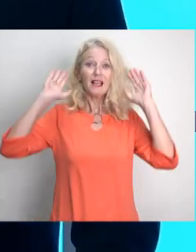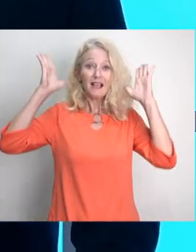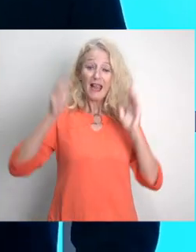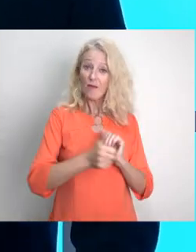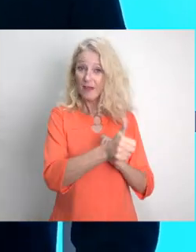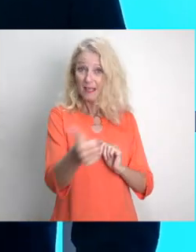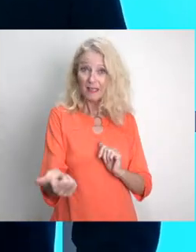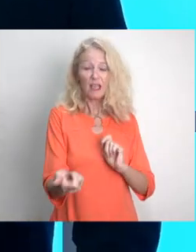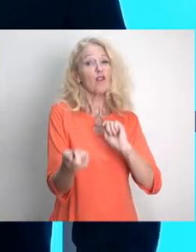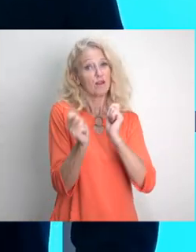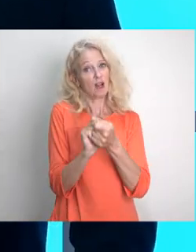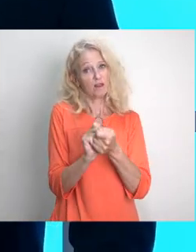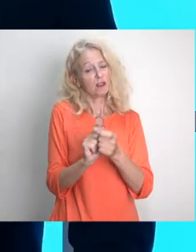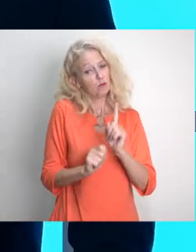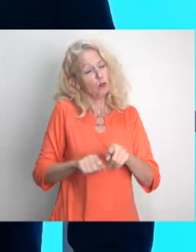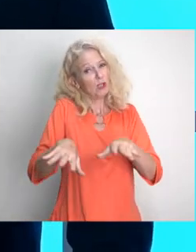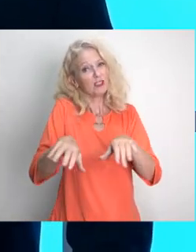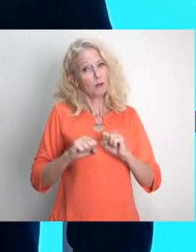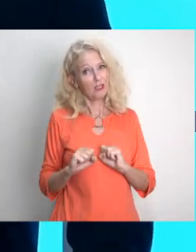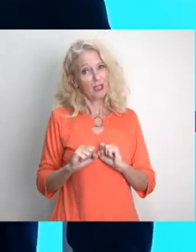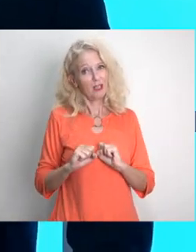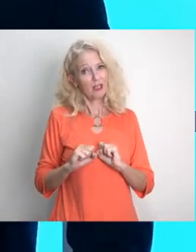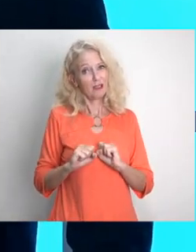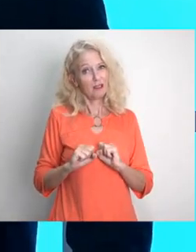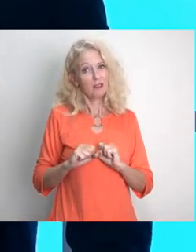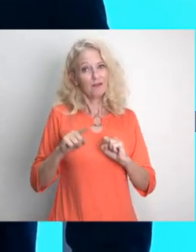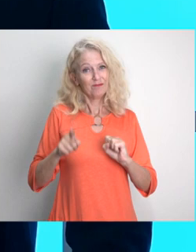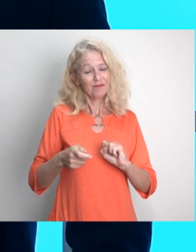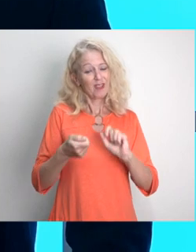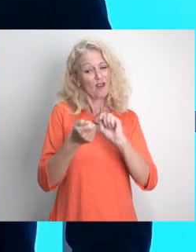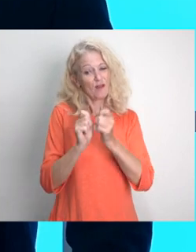veranderd en dat deze veranderingen nog een tijd kunnen duren.